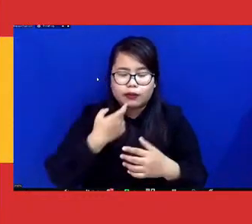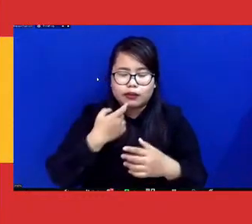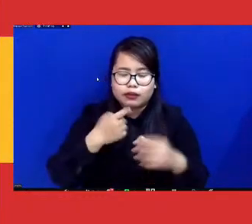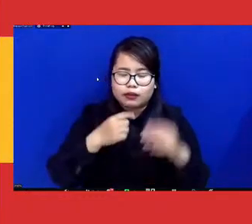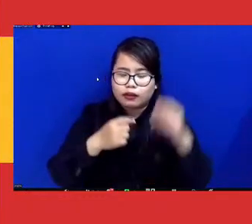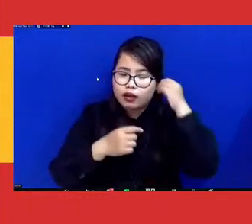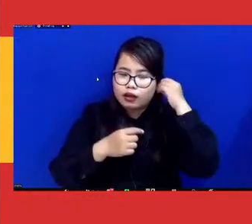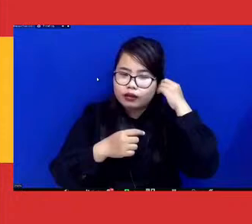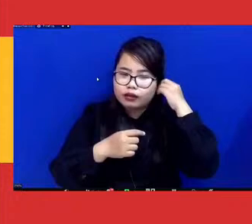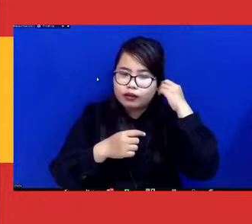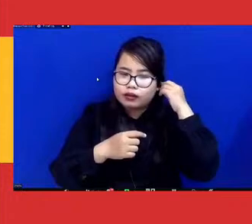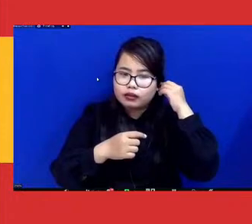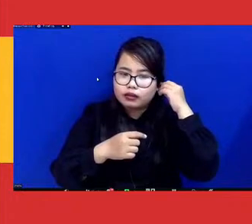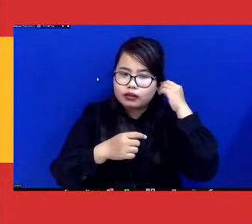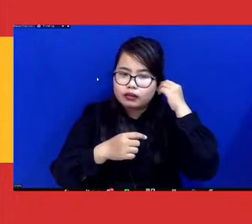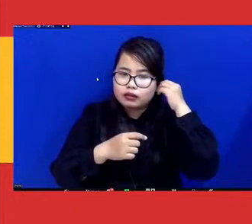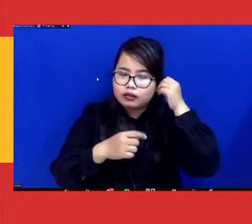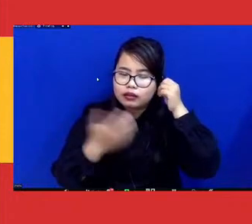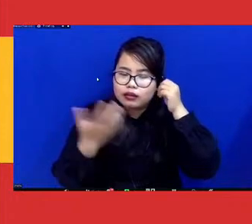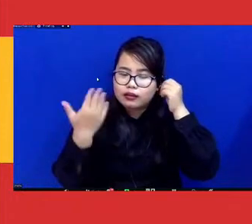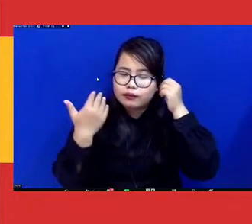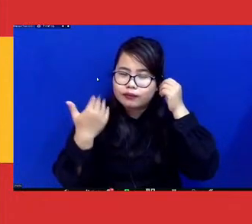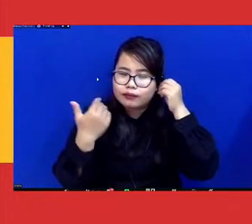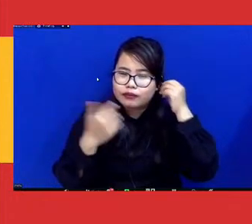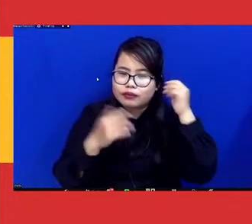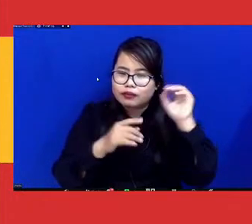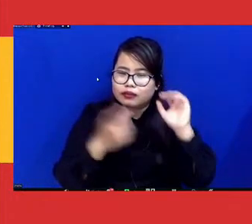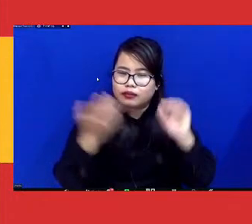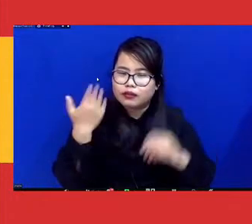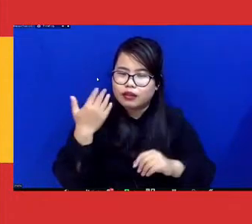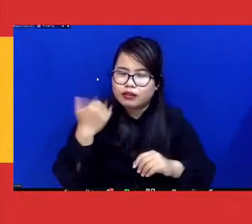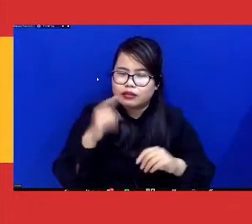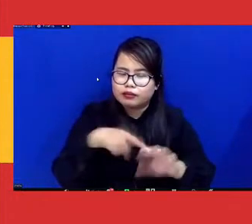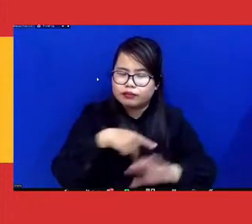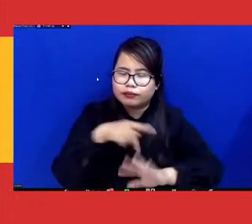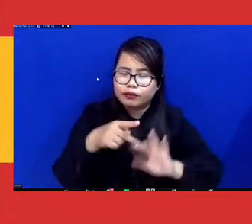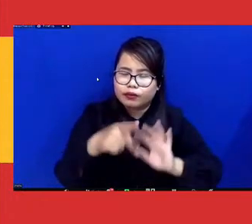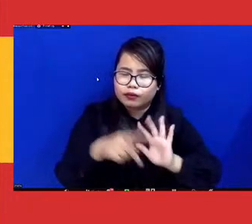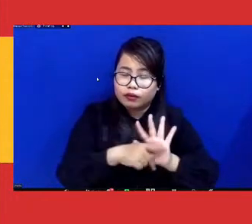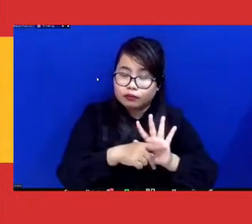ya. Tadi dengan program